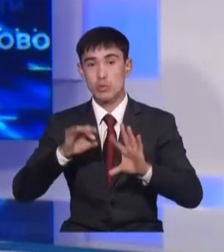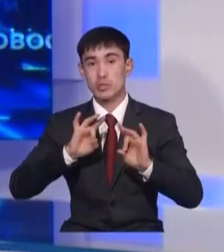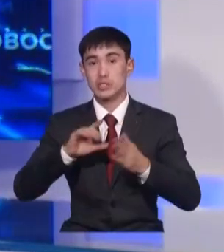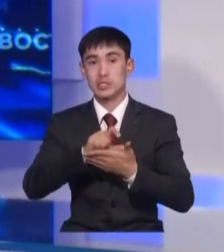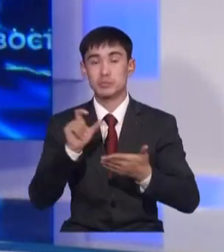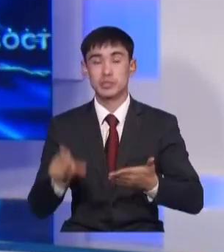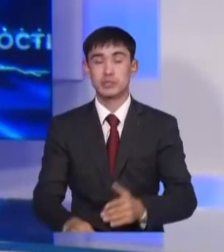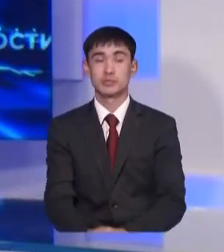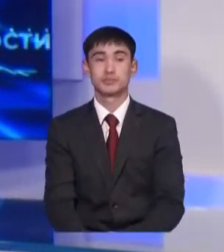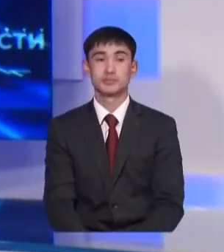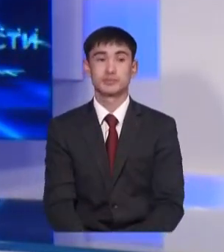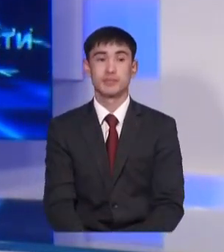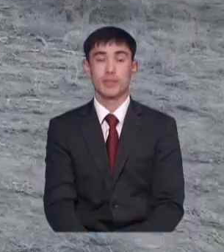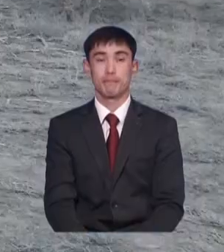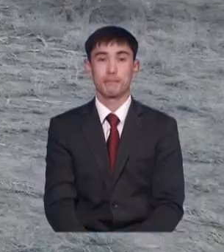этом расскажет наш корреспондент.